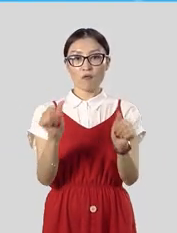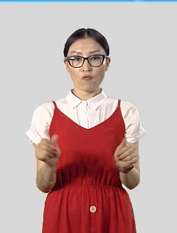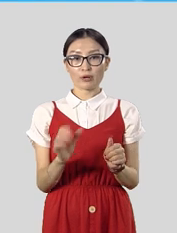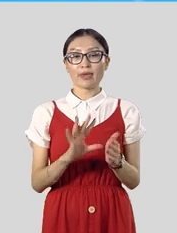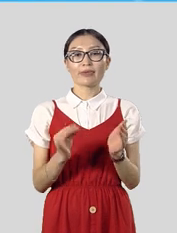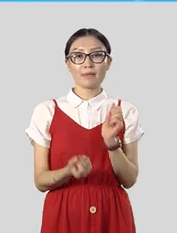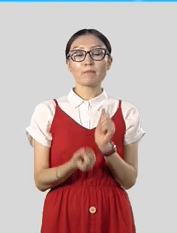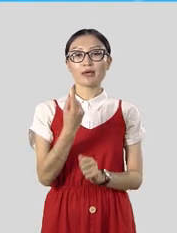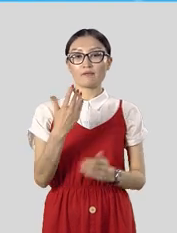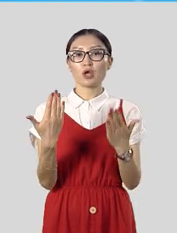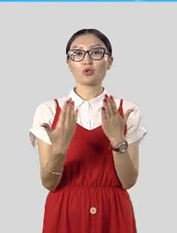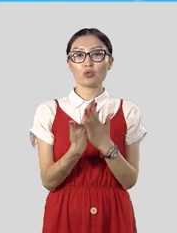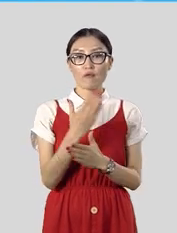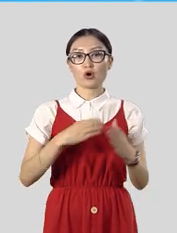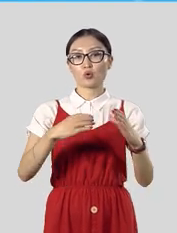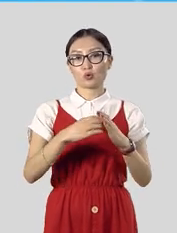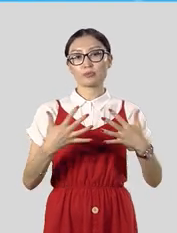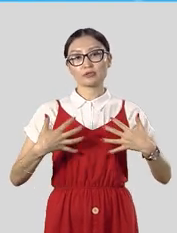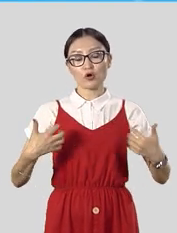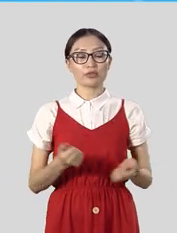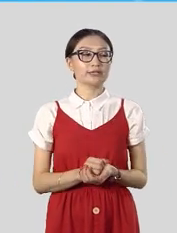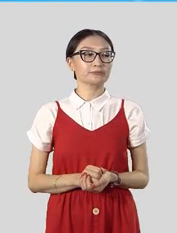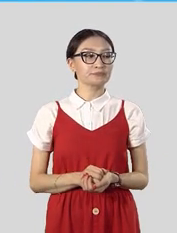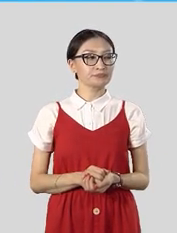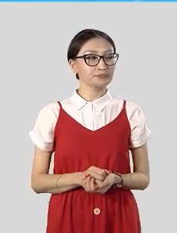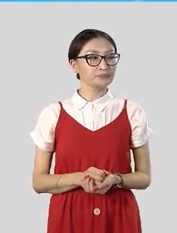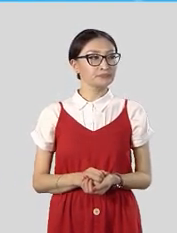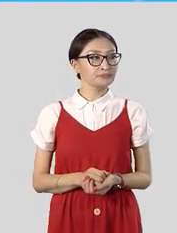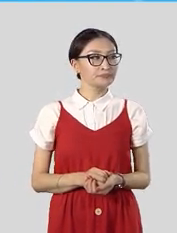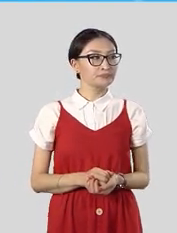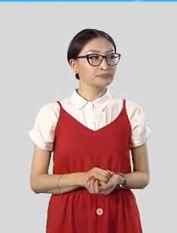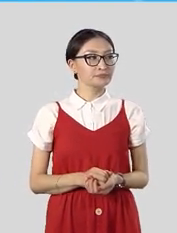и появление новых групп животных.